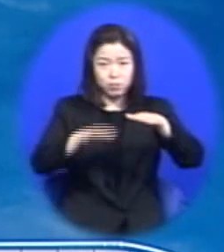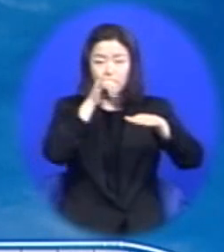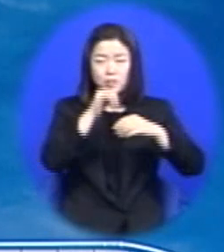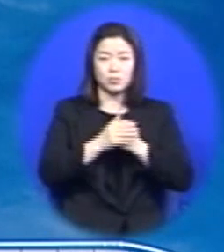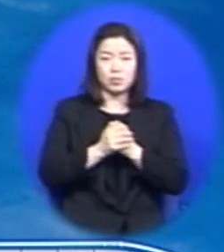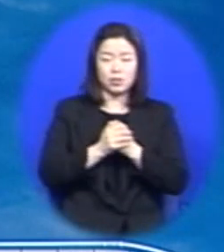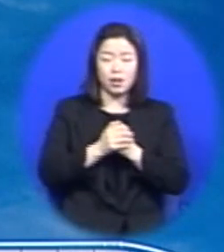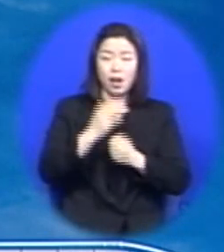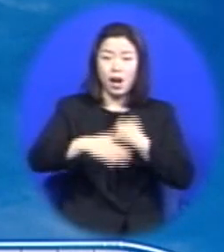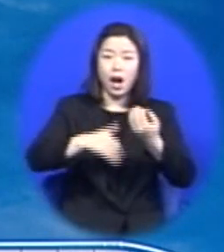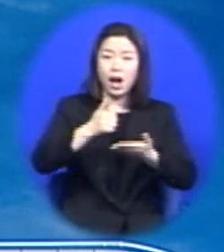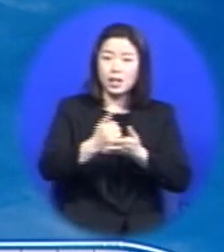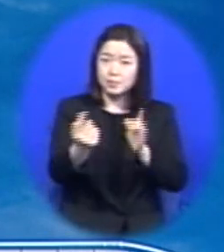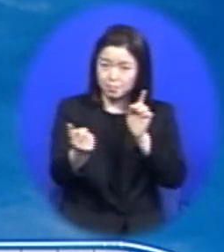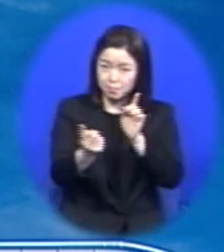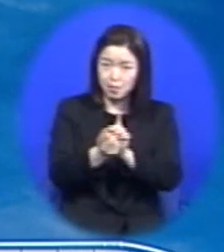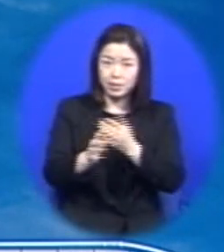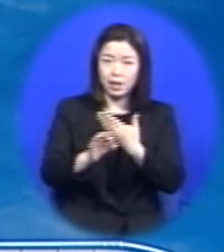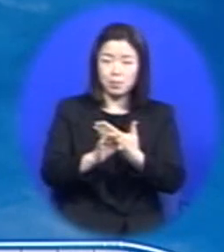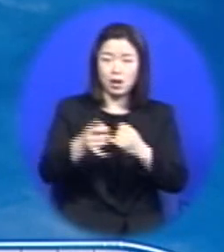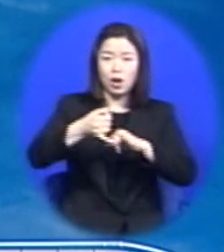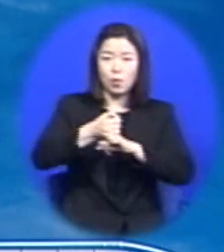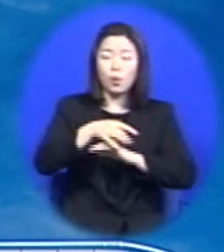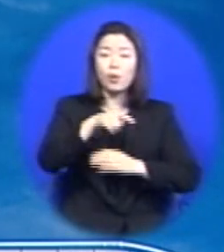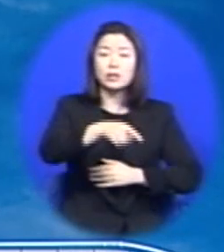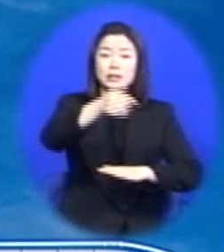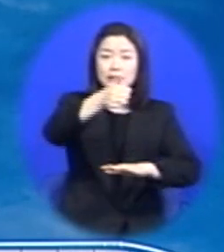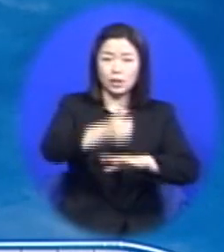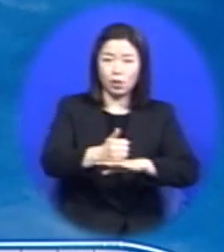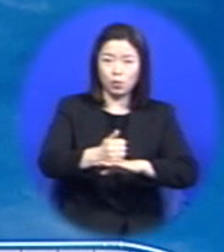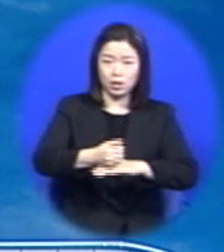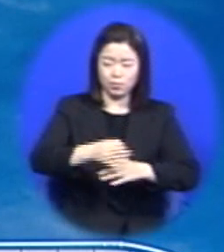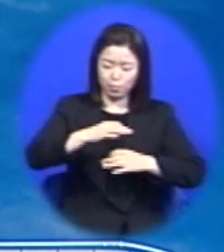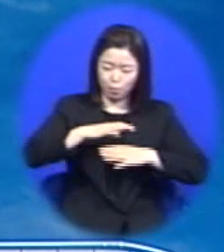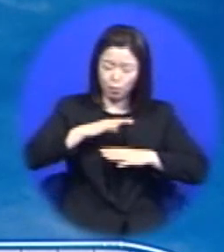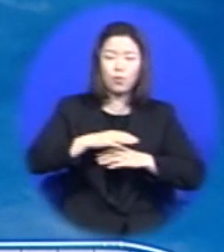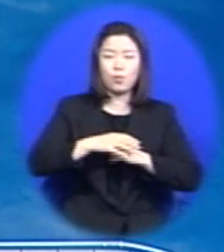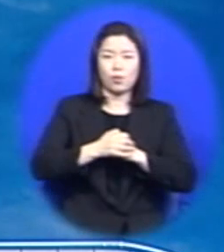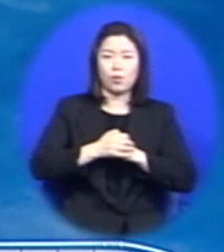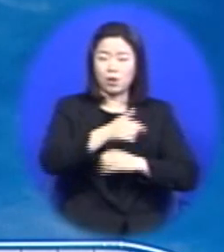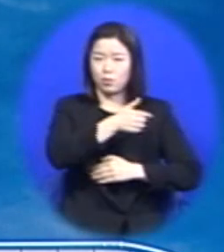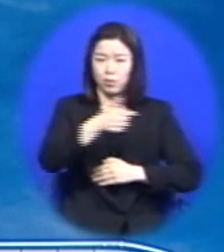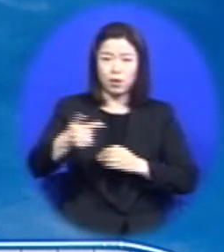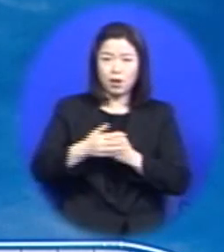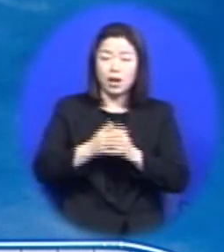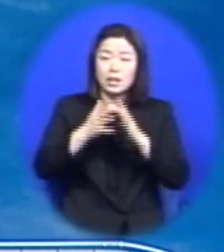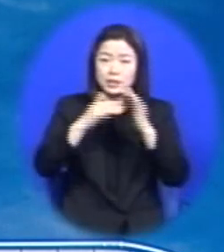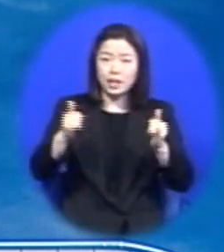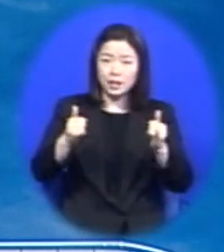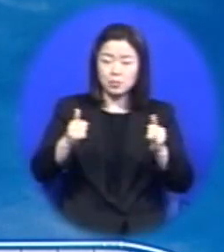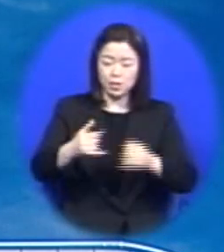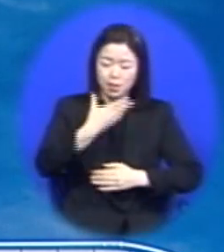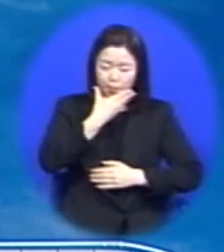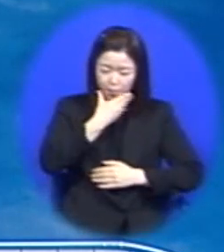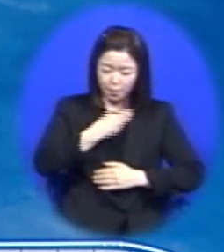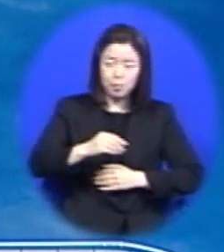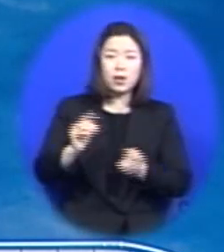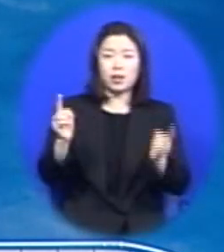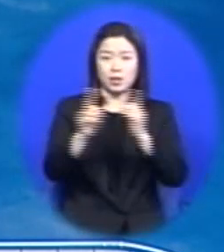하나님을 만나면 반드시 그 결과가 놀랍습니다. 사람이 행복해져요. 하나님이